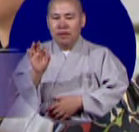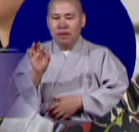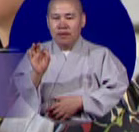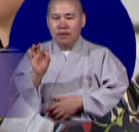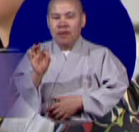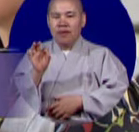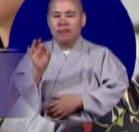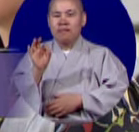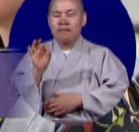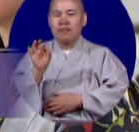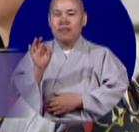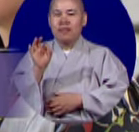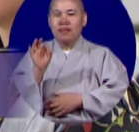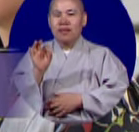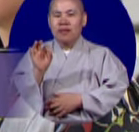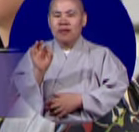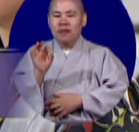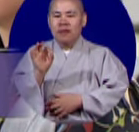시가